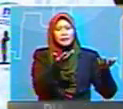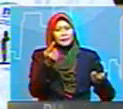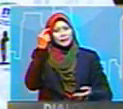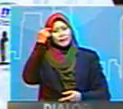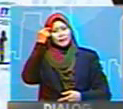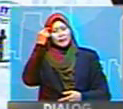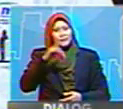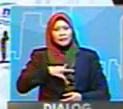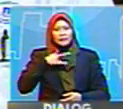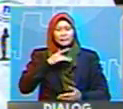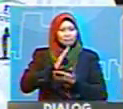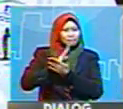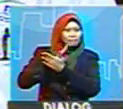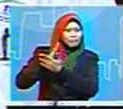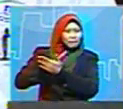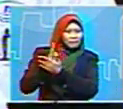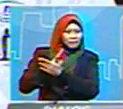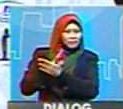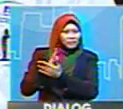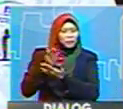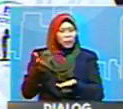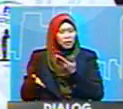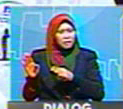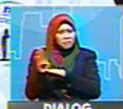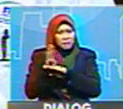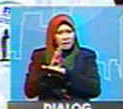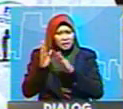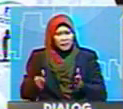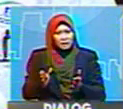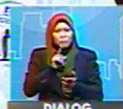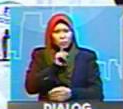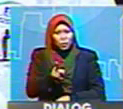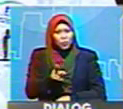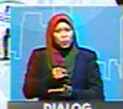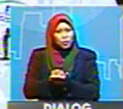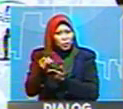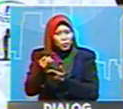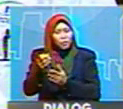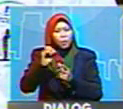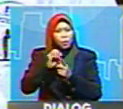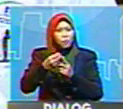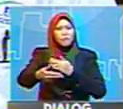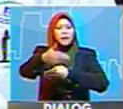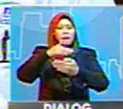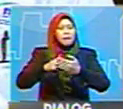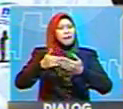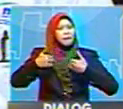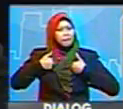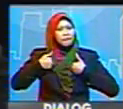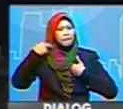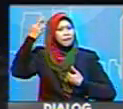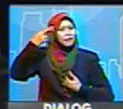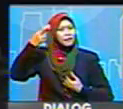agak-agak rasa sangsi sama ada peniaga ini benar-benar jujur atau ataupun ada agenda-agenda lain